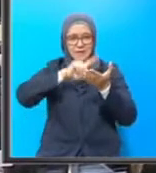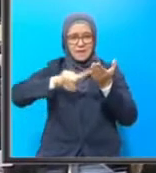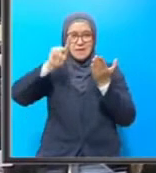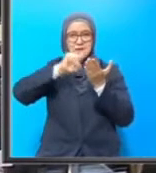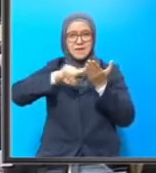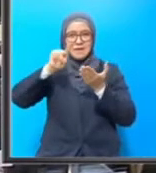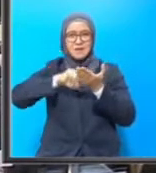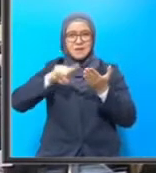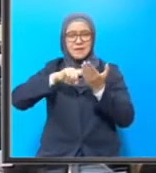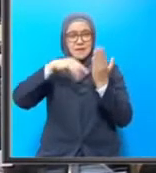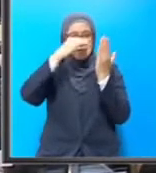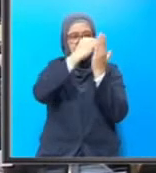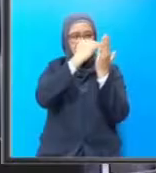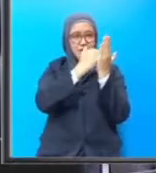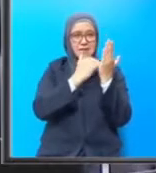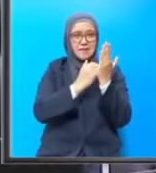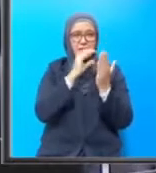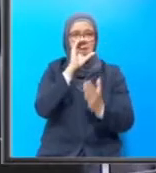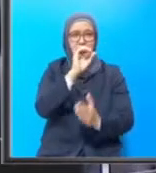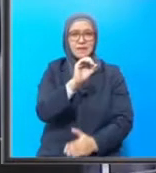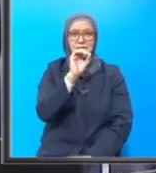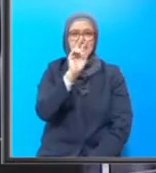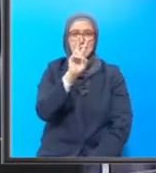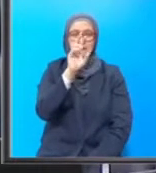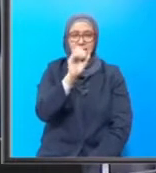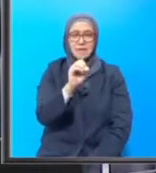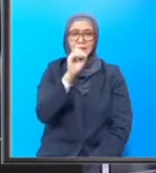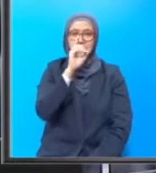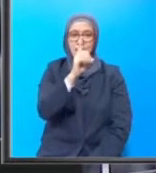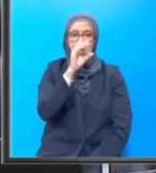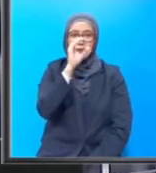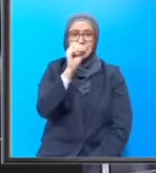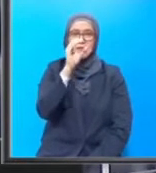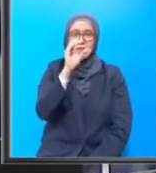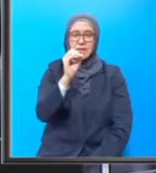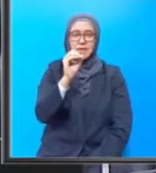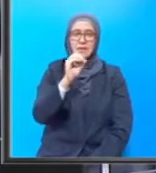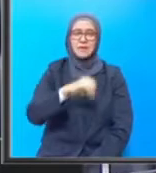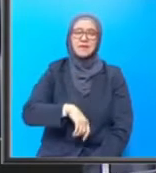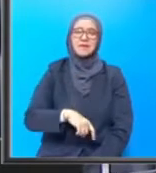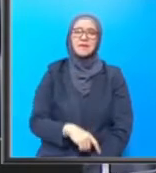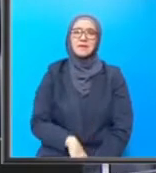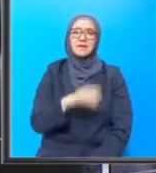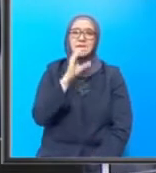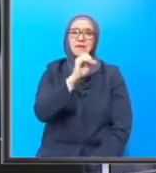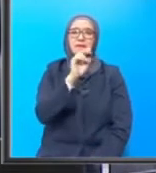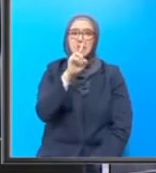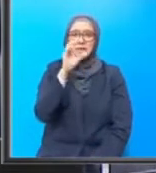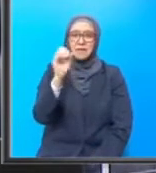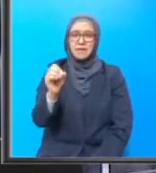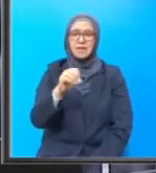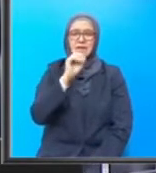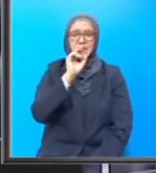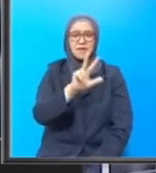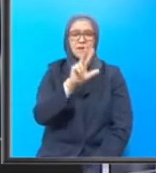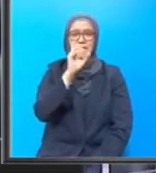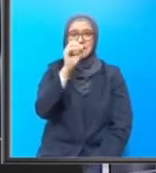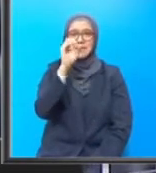kepada butiran kosong 2010002 0300